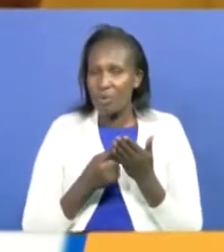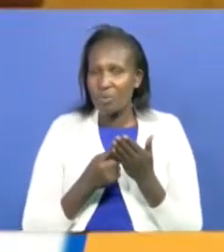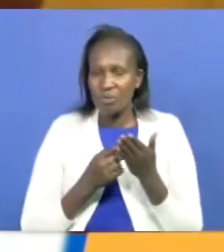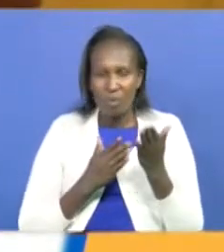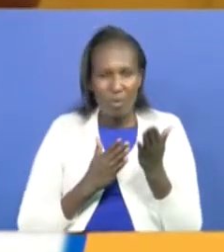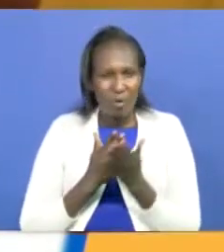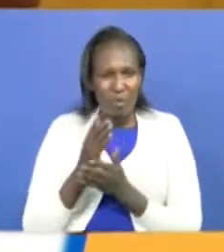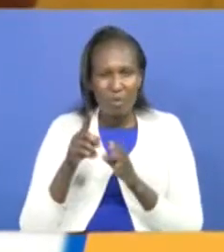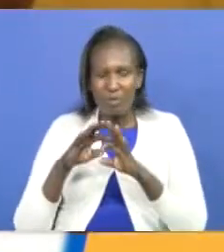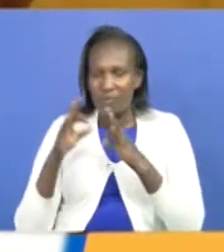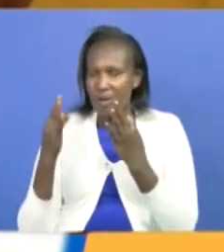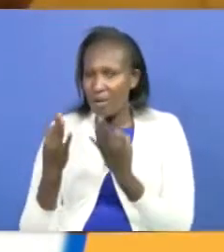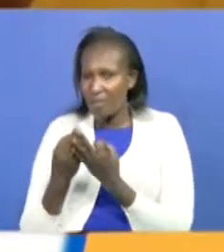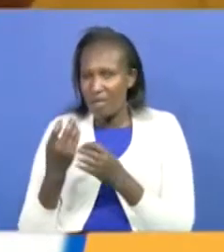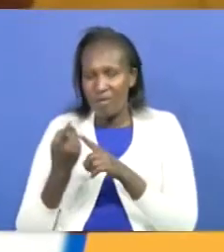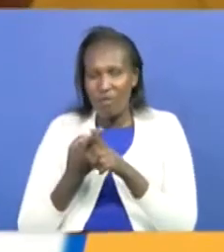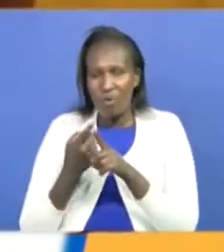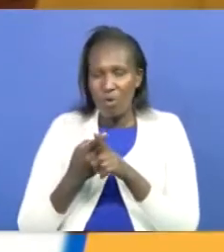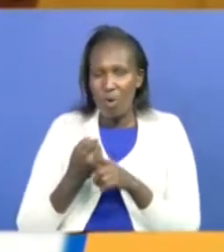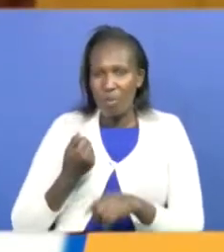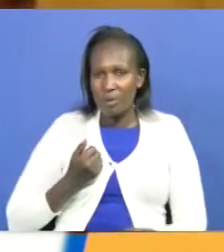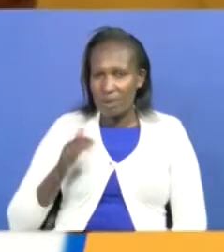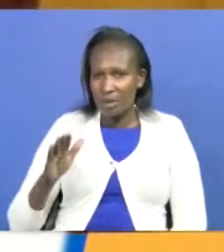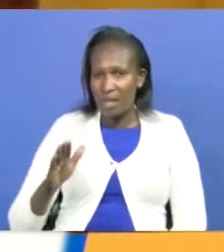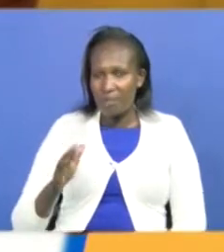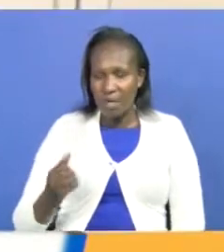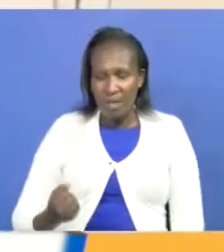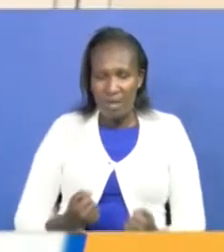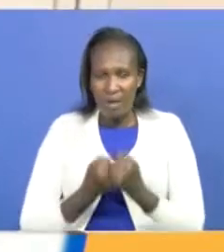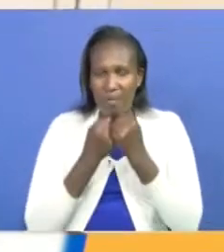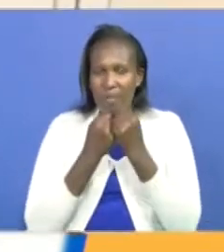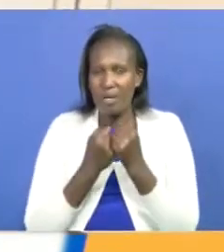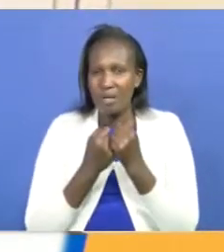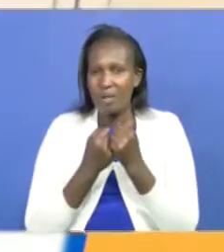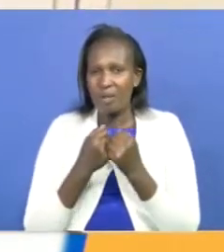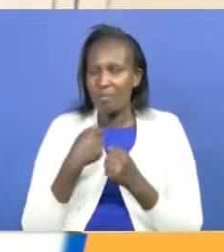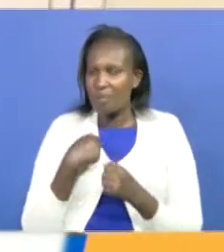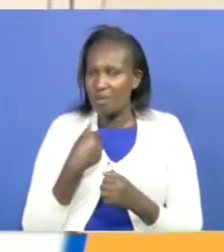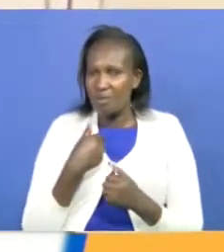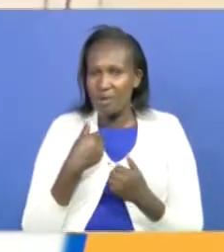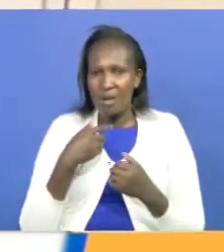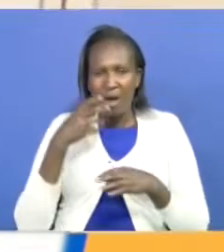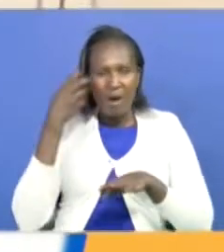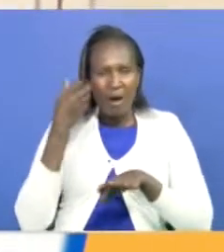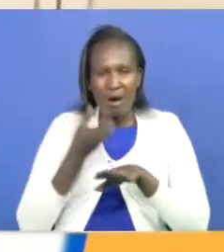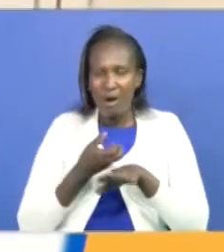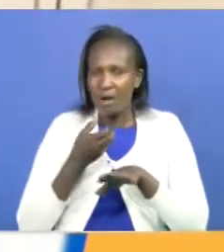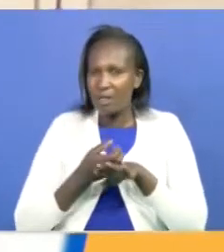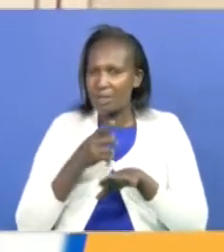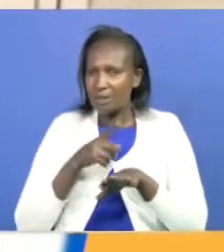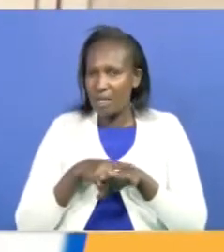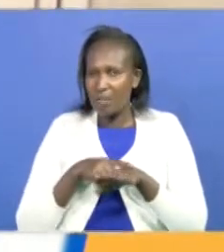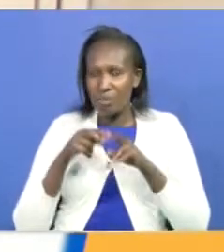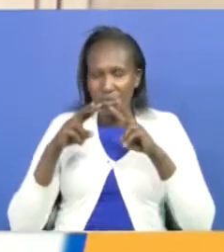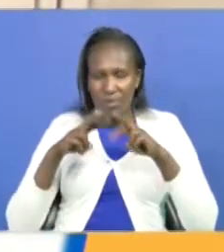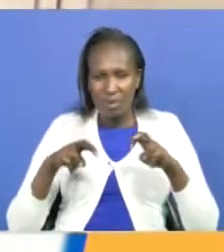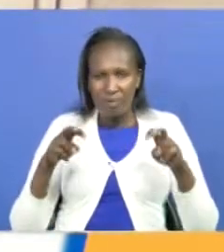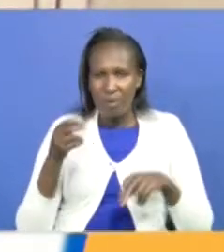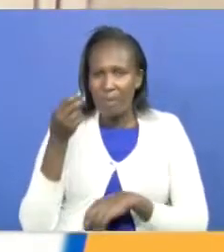kama familia tangu mwanawe alipohusika kwenye ajali hiyo. Tumekuwa na wakati mgumu kutafuta